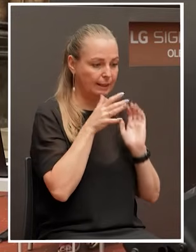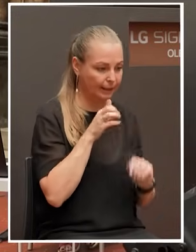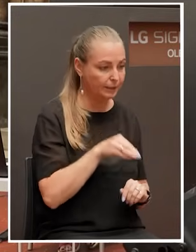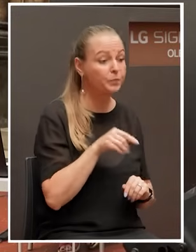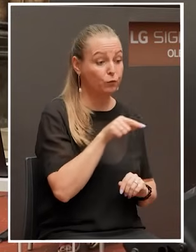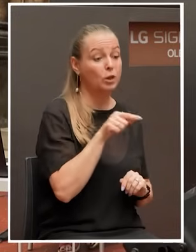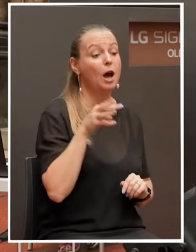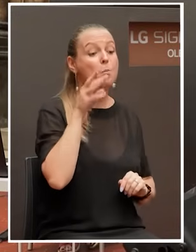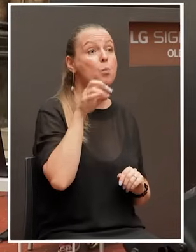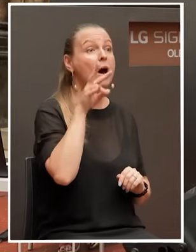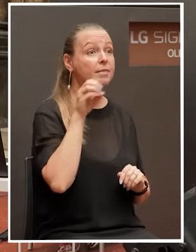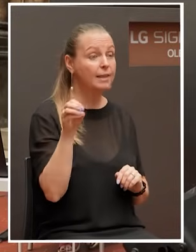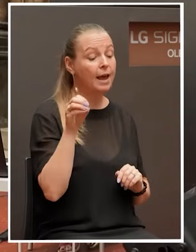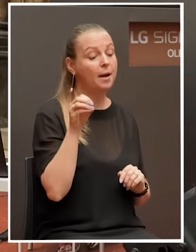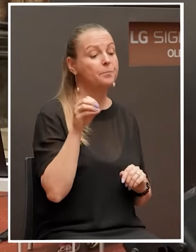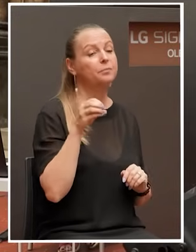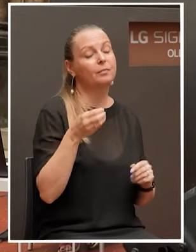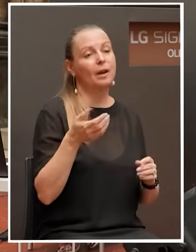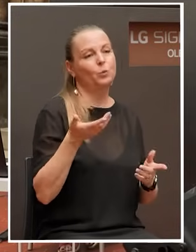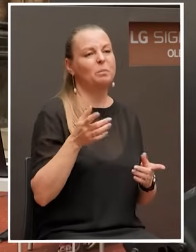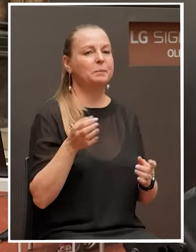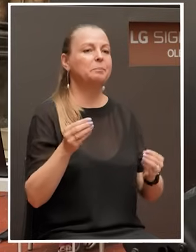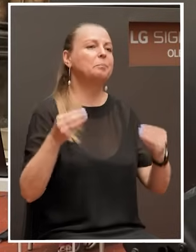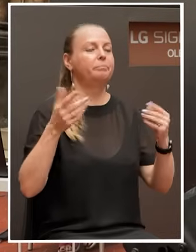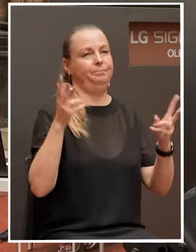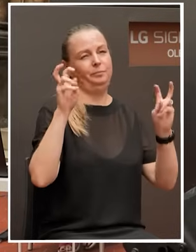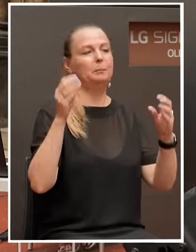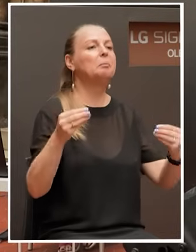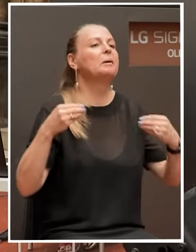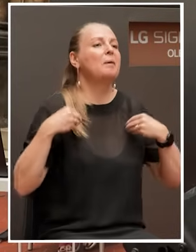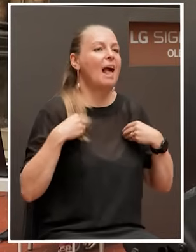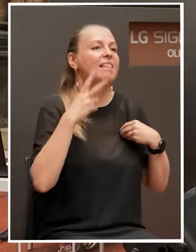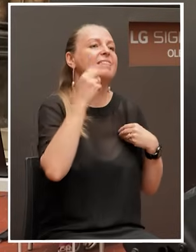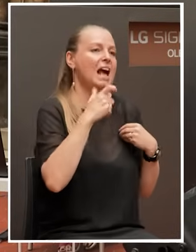Тогда Моне примеряет на себя,